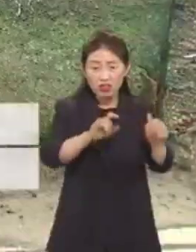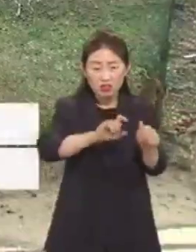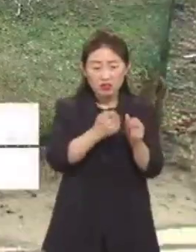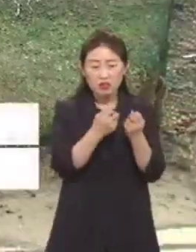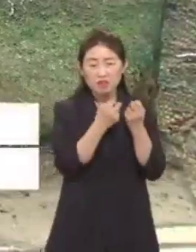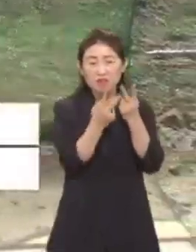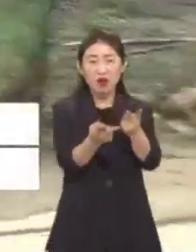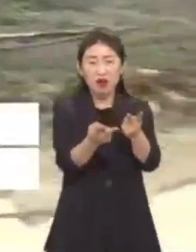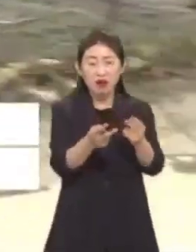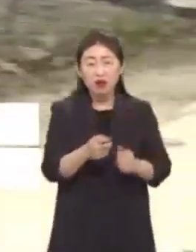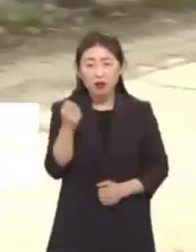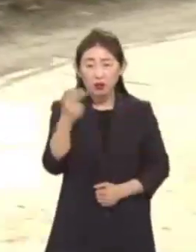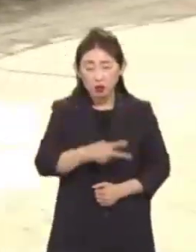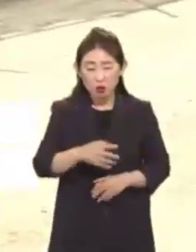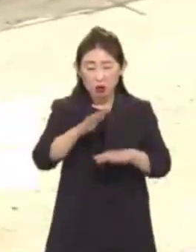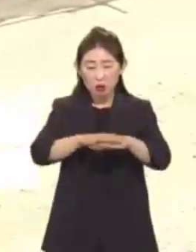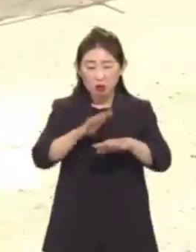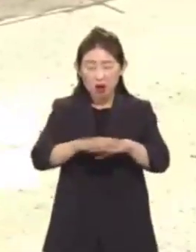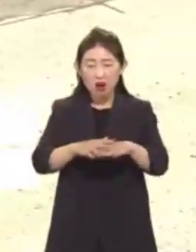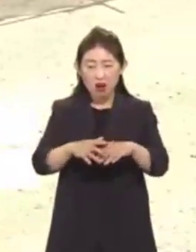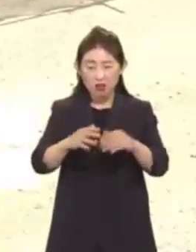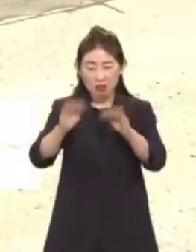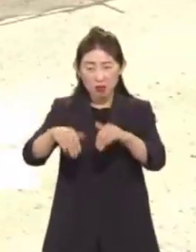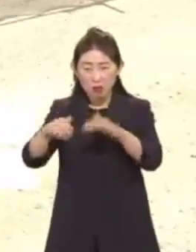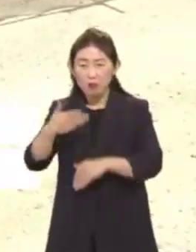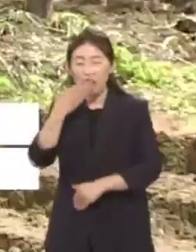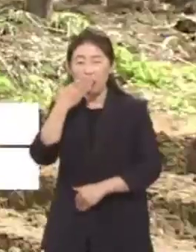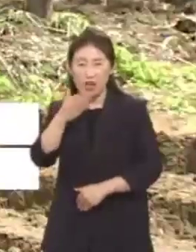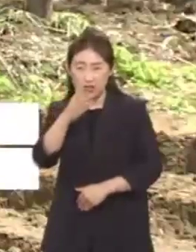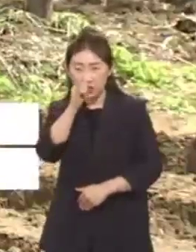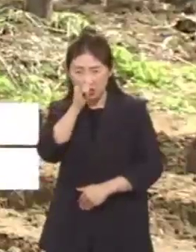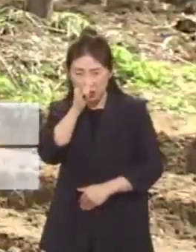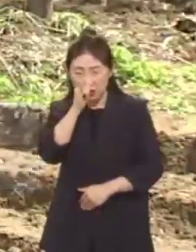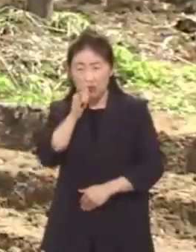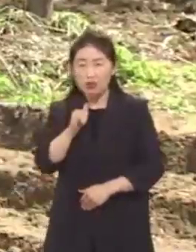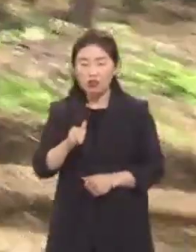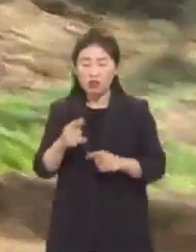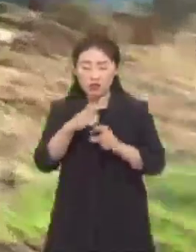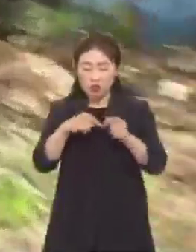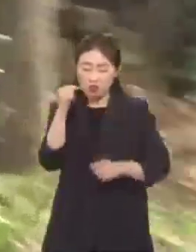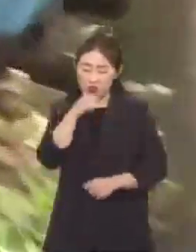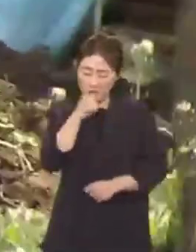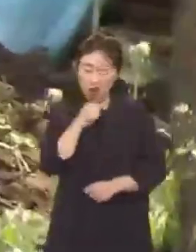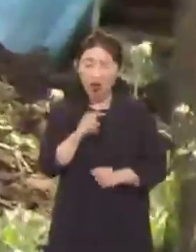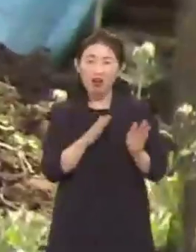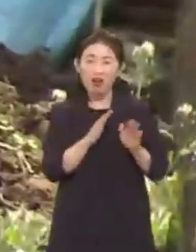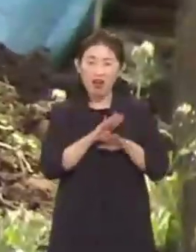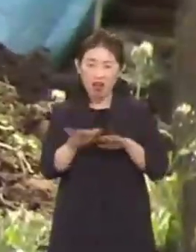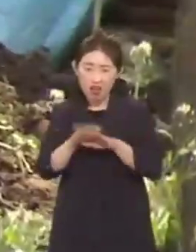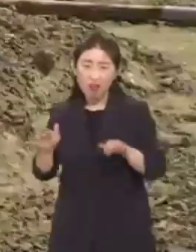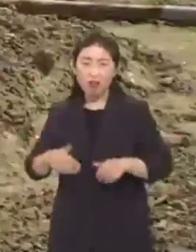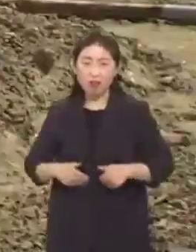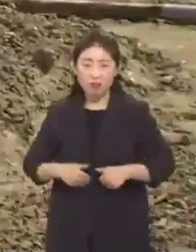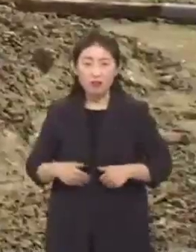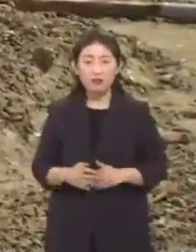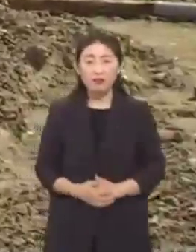과태료를 부과하고 농작물도 강제 폐기할 수 있는 행정 대집행 등 보다 확실한 대책이 필요하다는 지적이